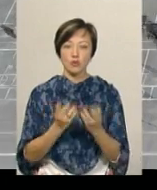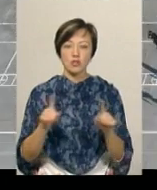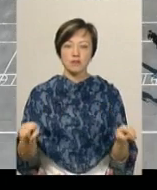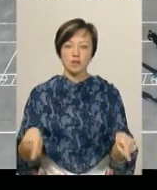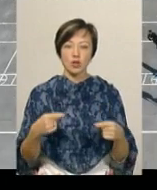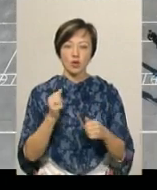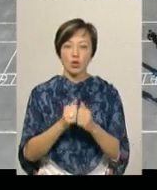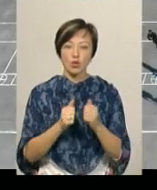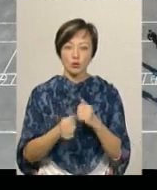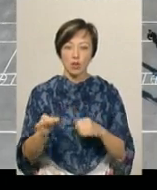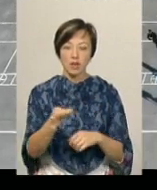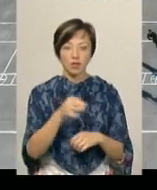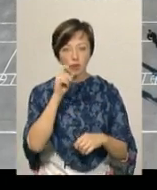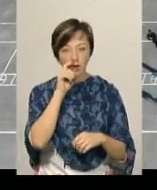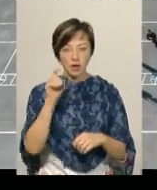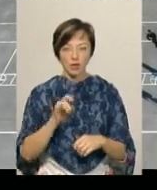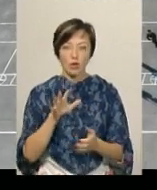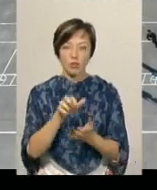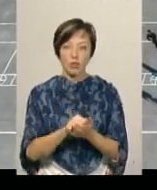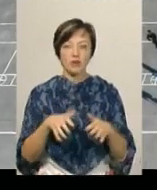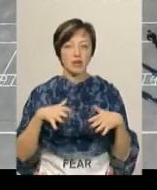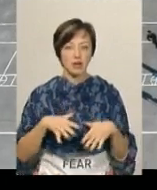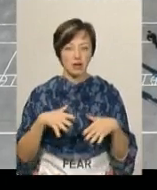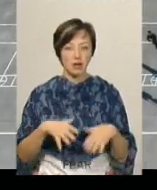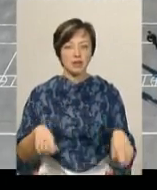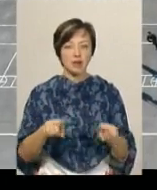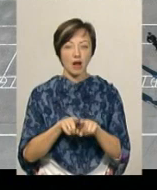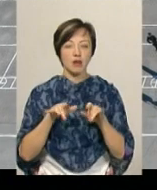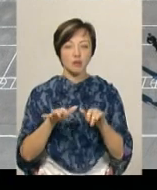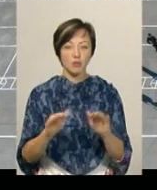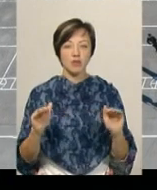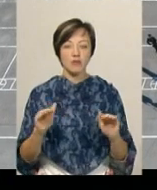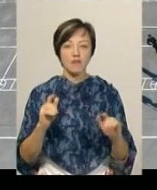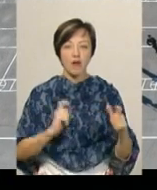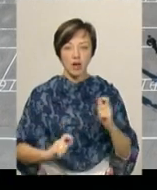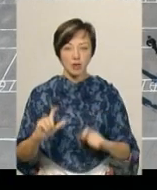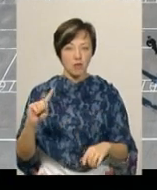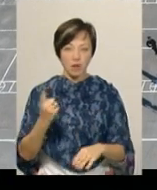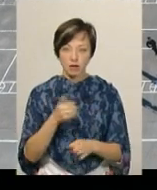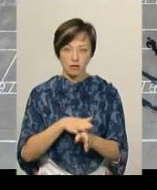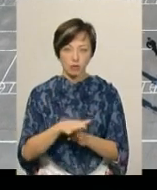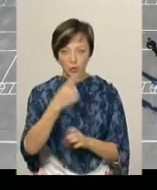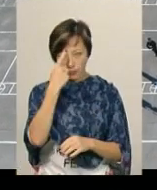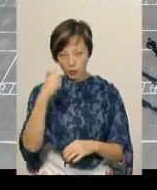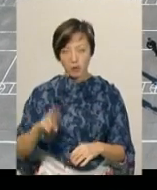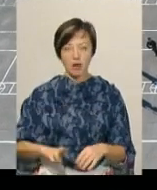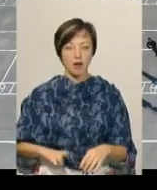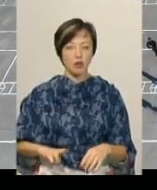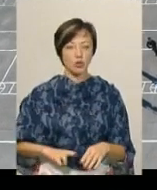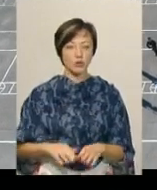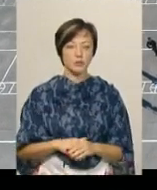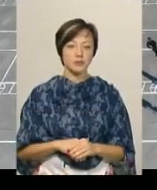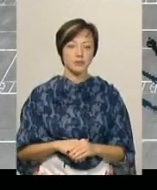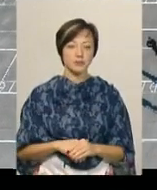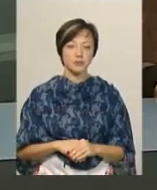створити кожну з областей України та окупований Крим. Такий флешмоб в академії відбувся вперше, повідомив ректор Олег